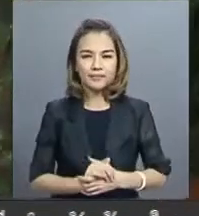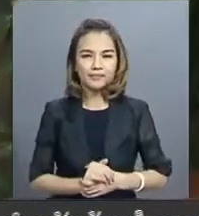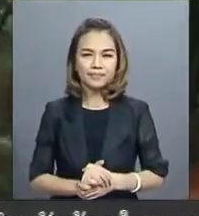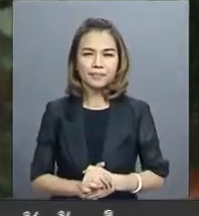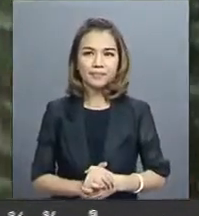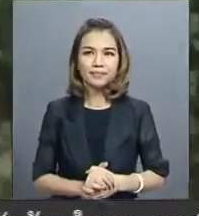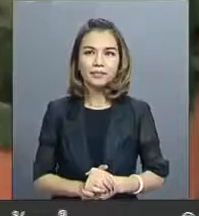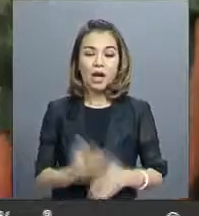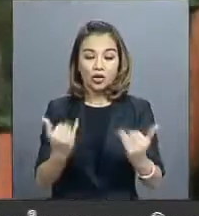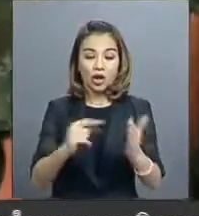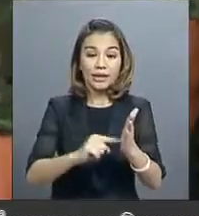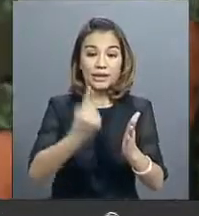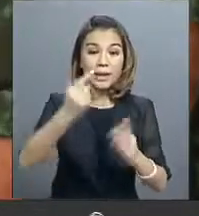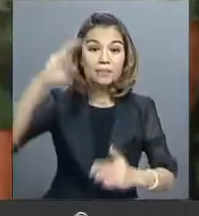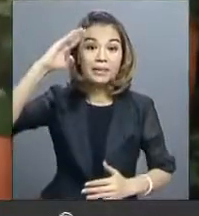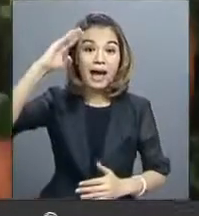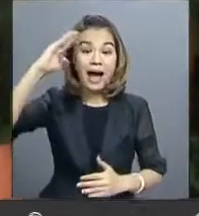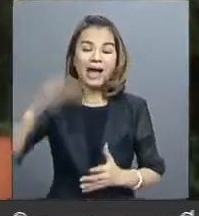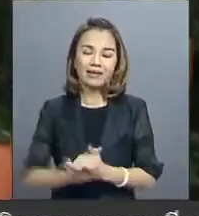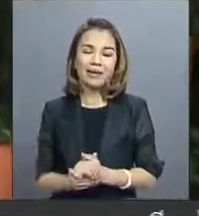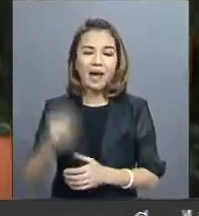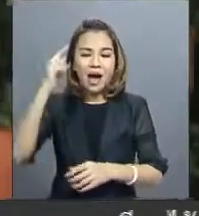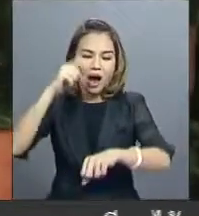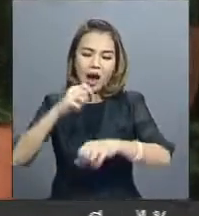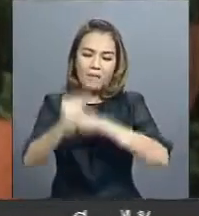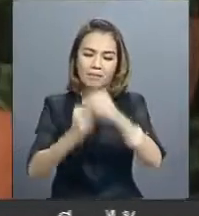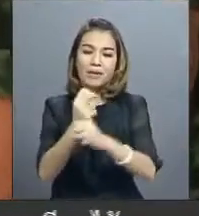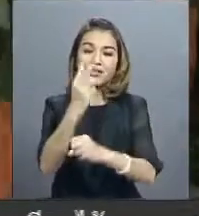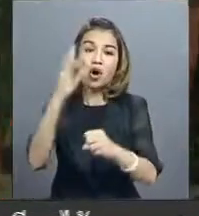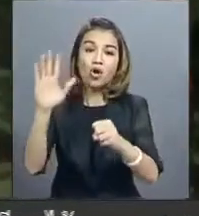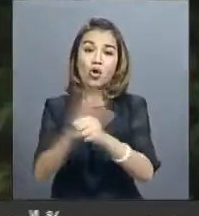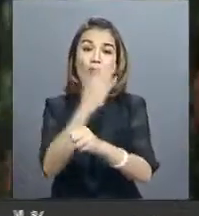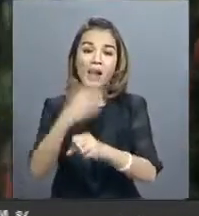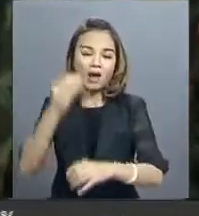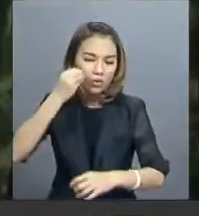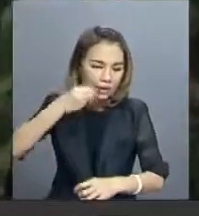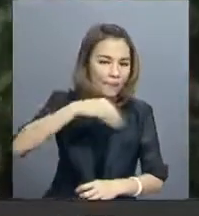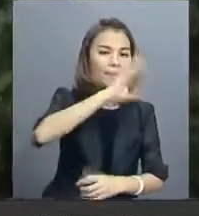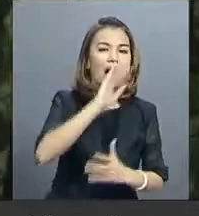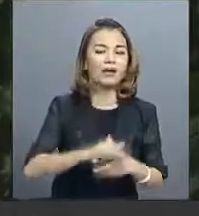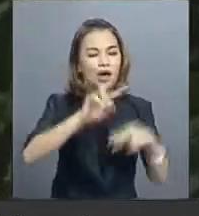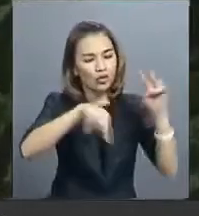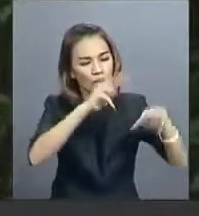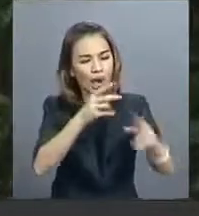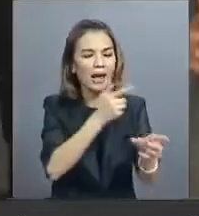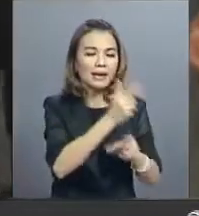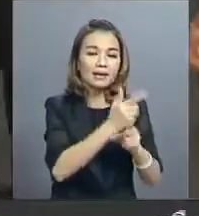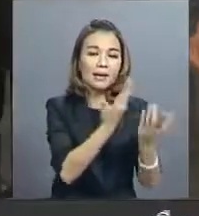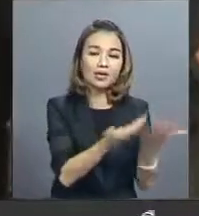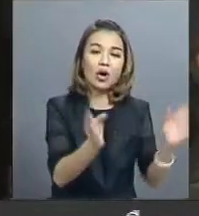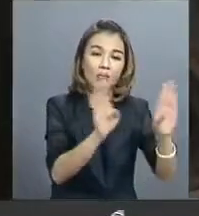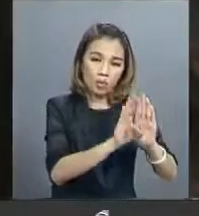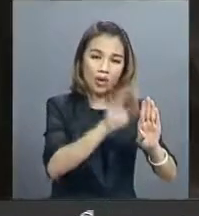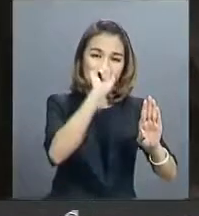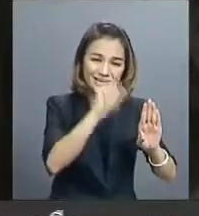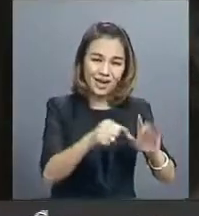ับจากนี้ทหารเกณฑ์ที่ปลดประจำการจะได้กลับภูมิลำเนาบ้านเกิดของตัวเองทำหน้าที่ดูแลครอบครัวต่อไปแต่สิ่งหนึ่งที่พวกเข